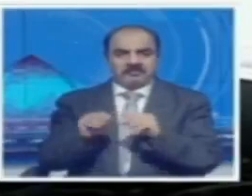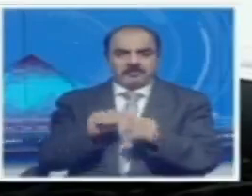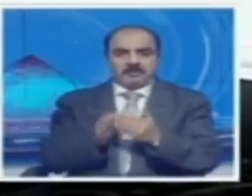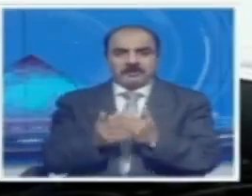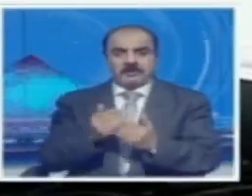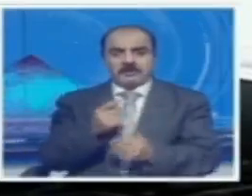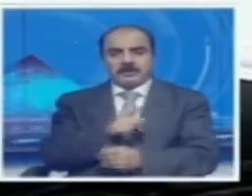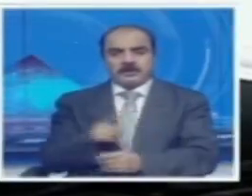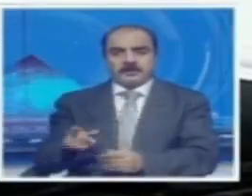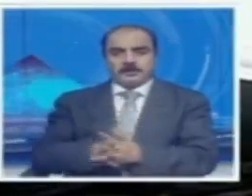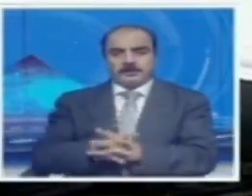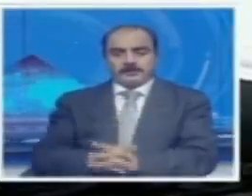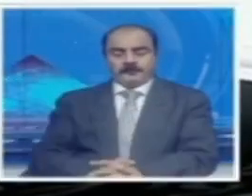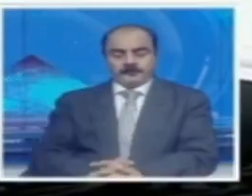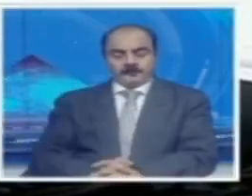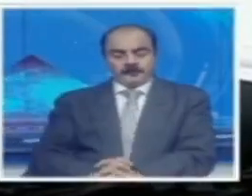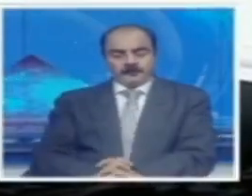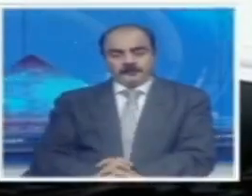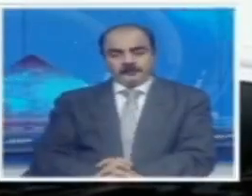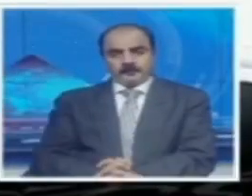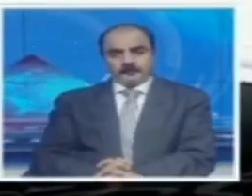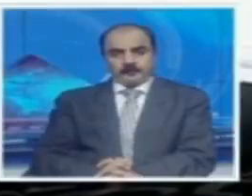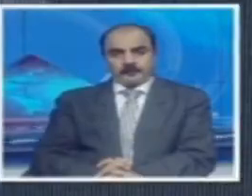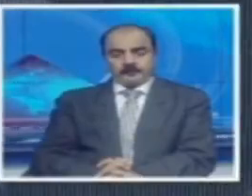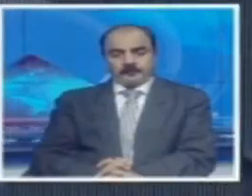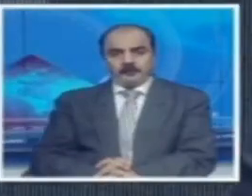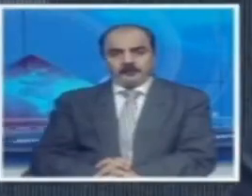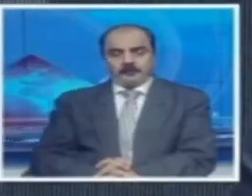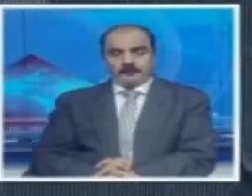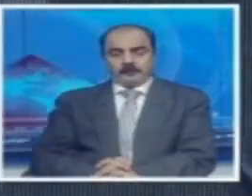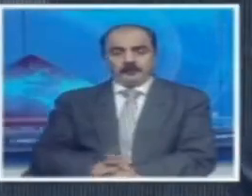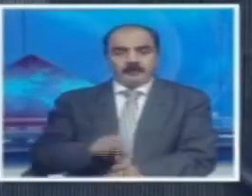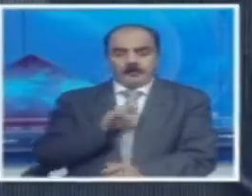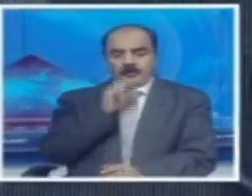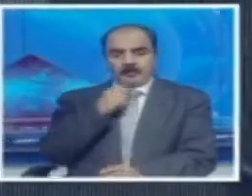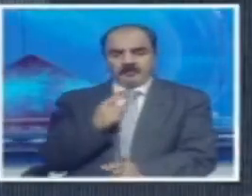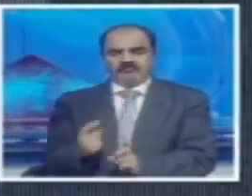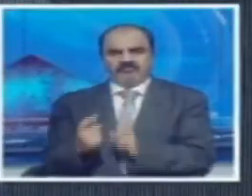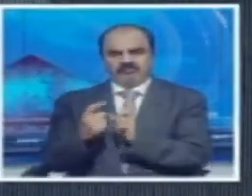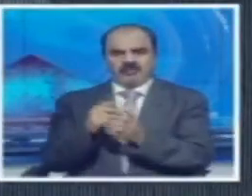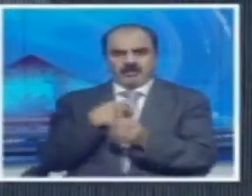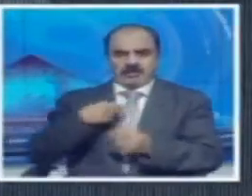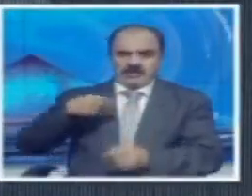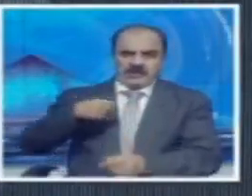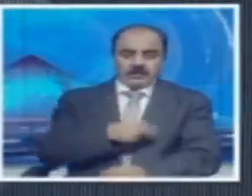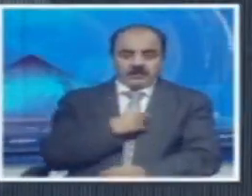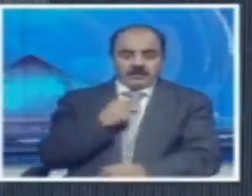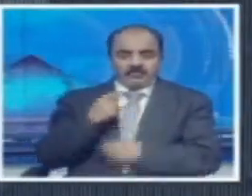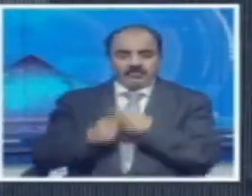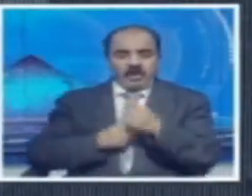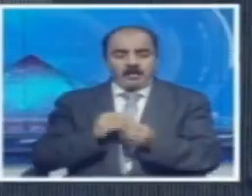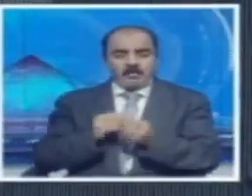عصرنا ومستجداته ومعضلاته. ولو أن أعداءنا استنفذوا أقصى